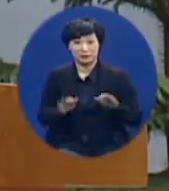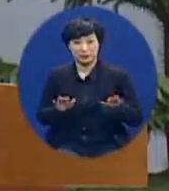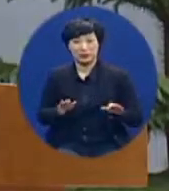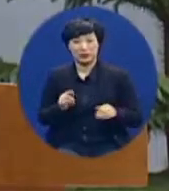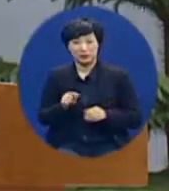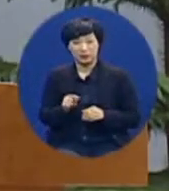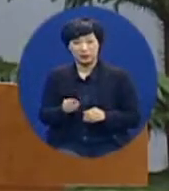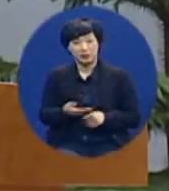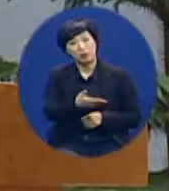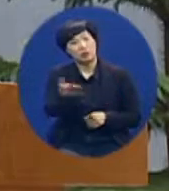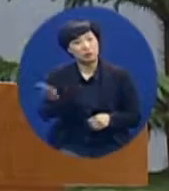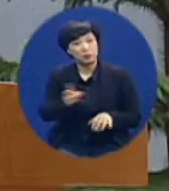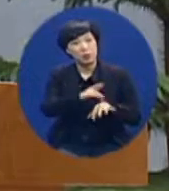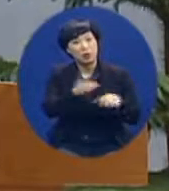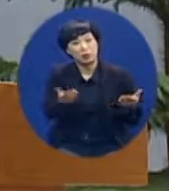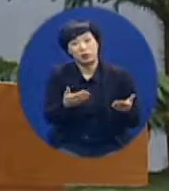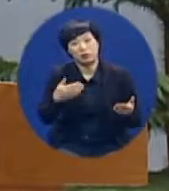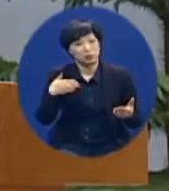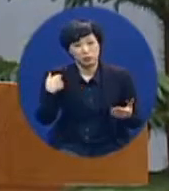그걸 모르잖아요.